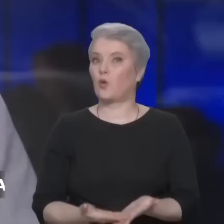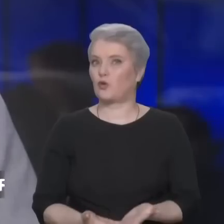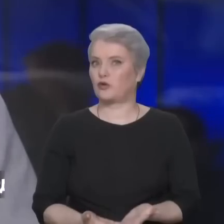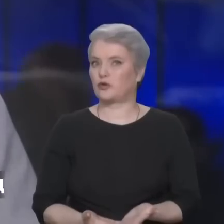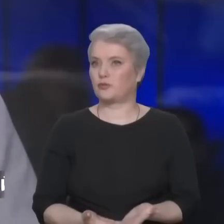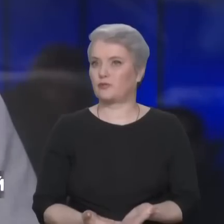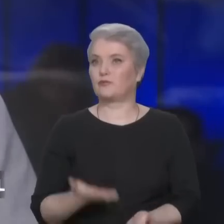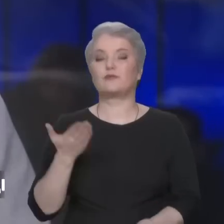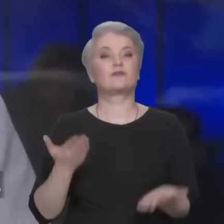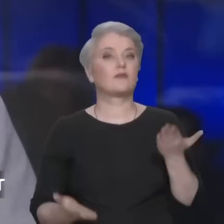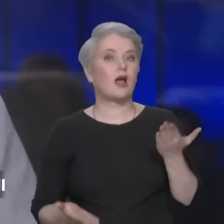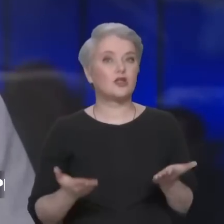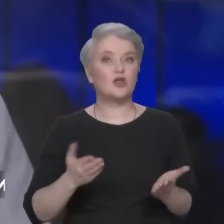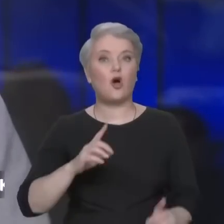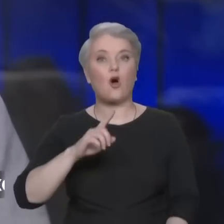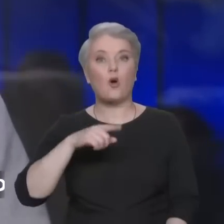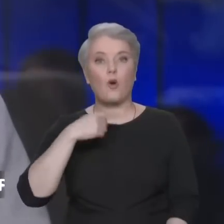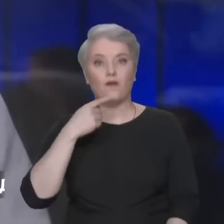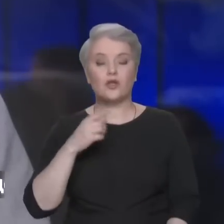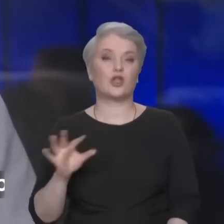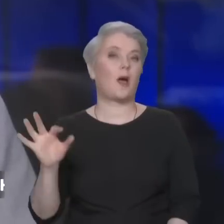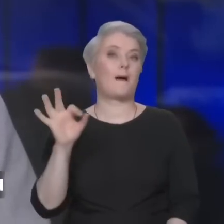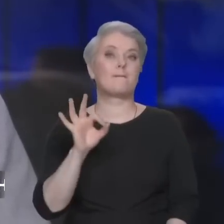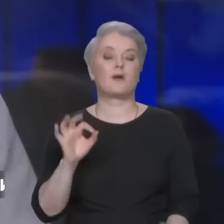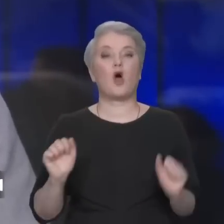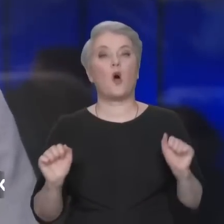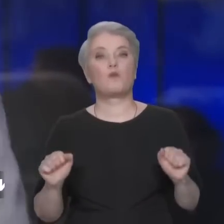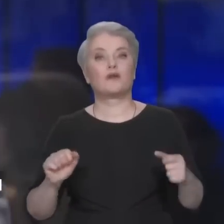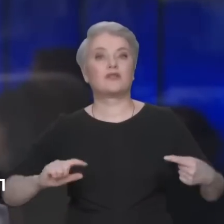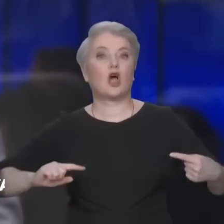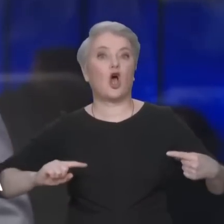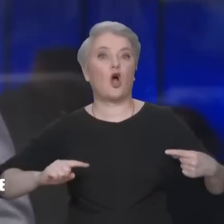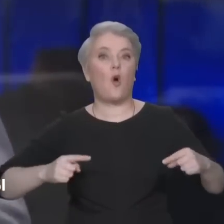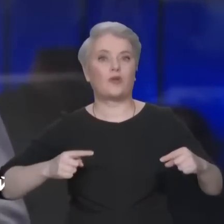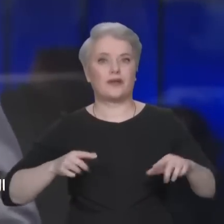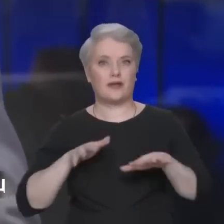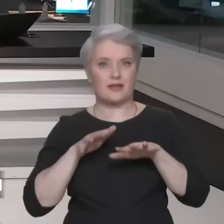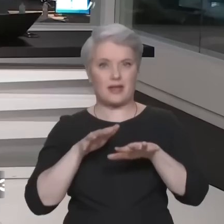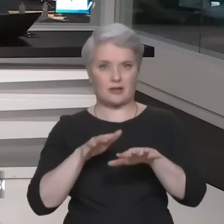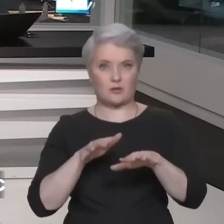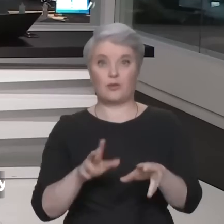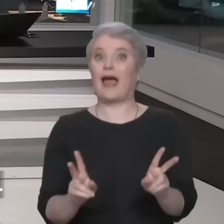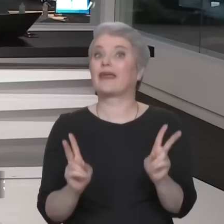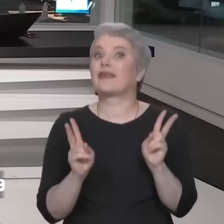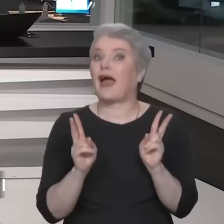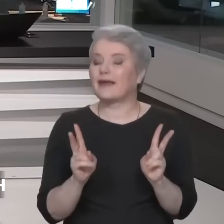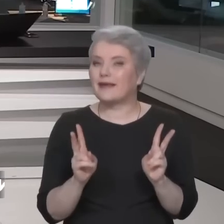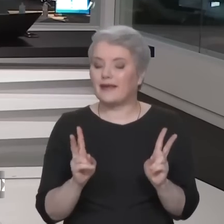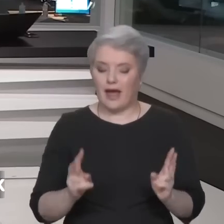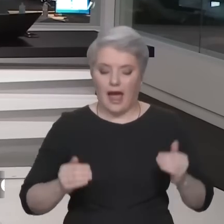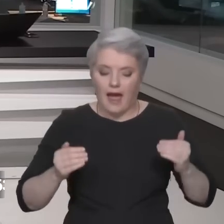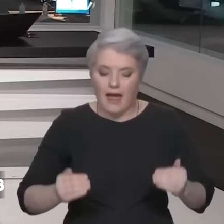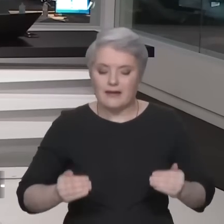про можливість певного от контрнаступу, як гадаєте, які етапи Україна має зараз